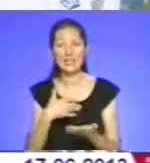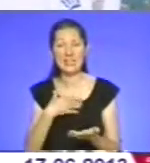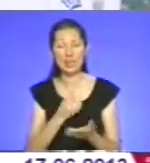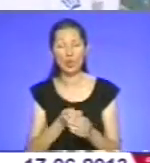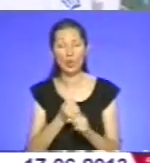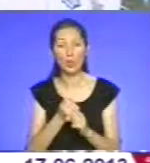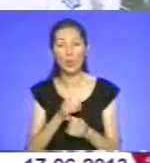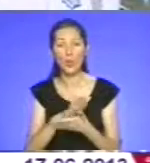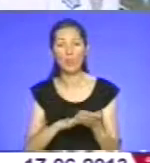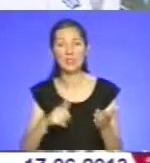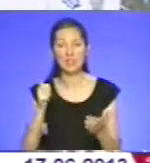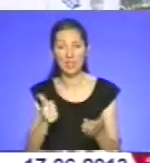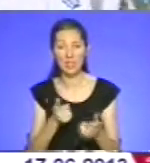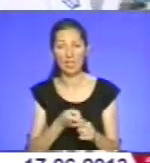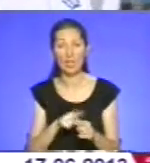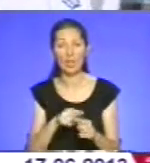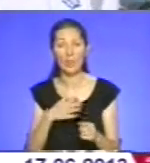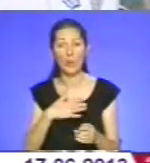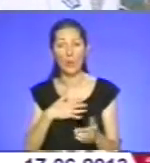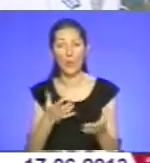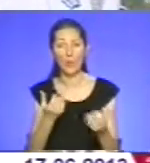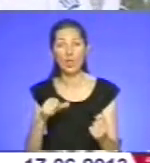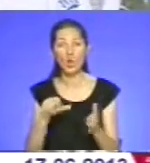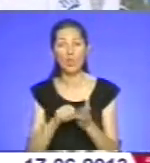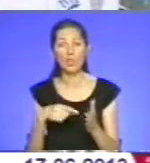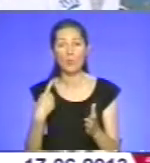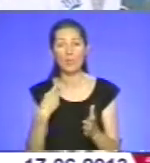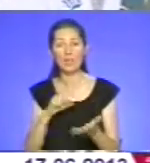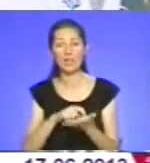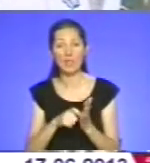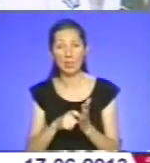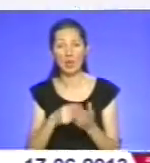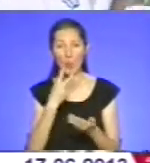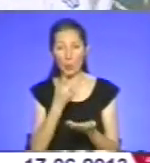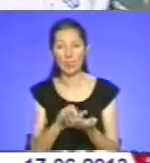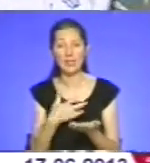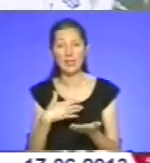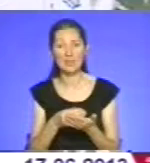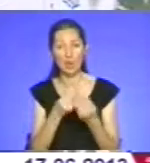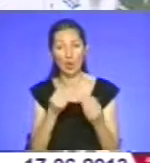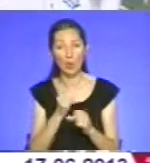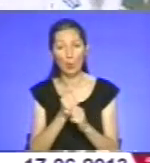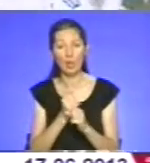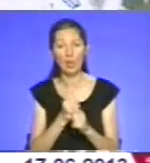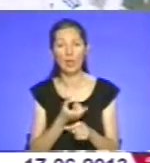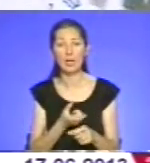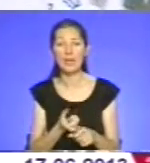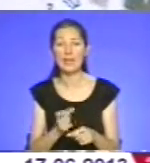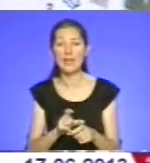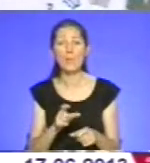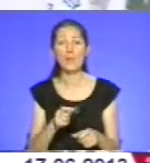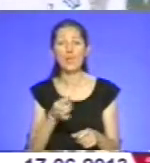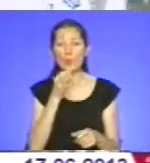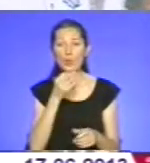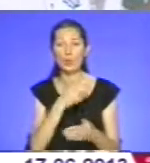на протязі тижня, які ми брали участь в майстер-класах, ми виставили тут свої роботи. Саме більше мені сподобалось це малювання по